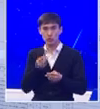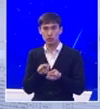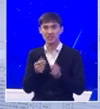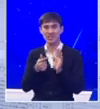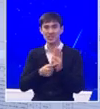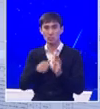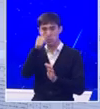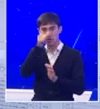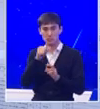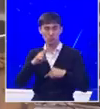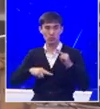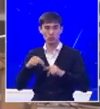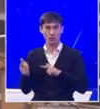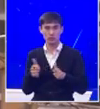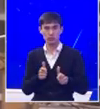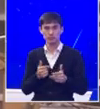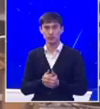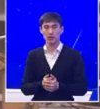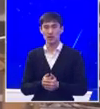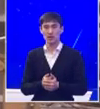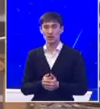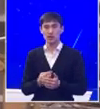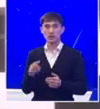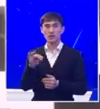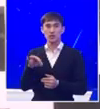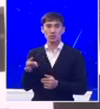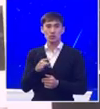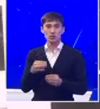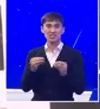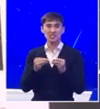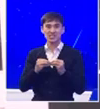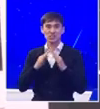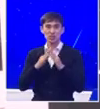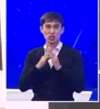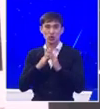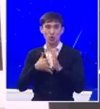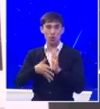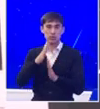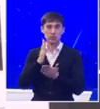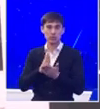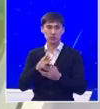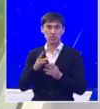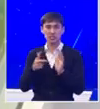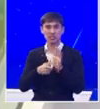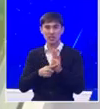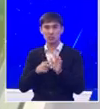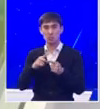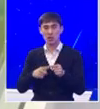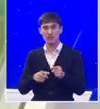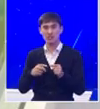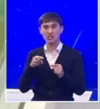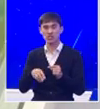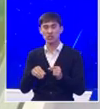месяцев мы построили это все. Сейчас в Талгарском районе строится порядка 10 жилых комплексов, в которых более 7,5 тысяч